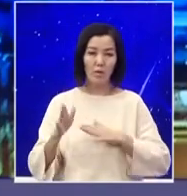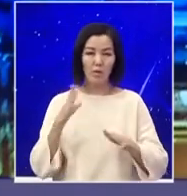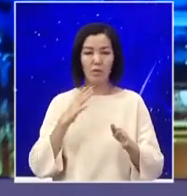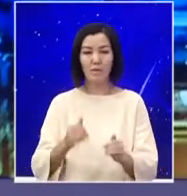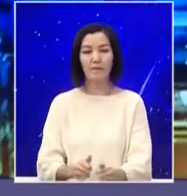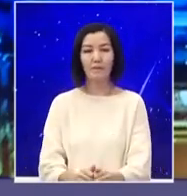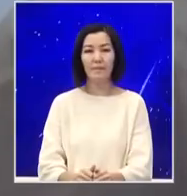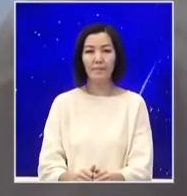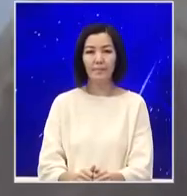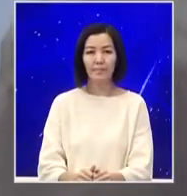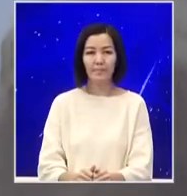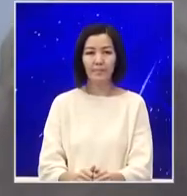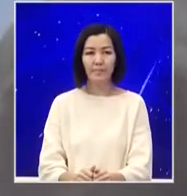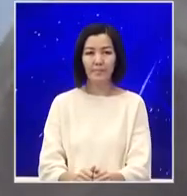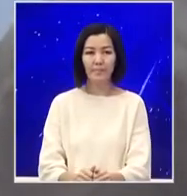қайтты.